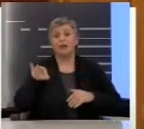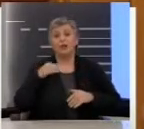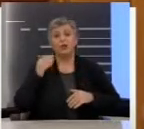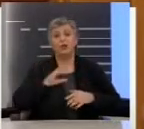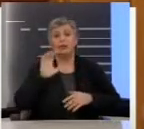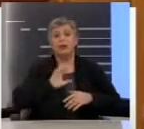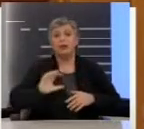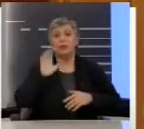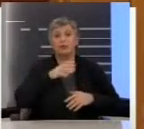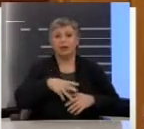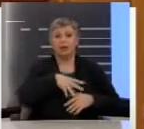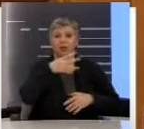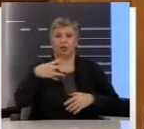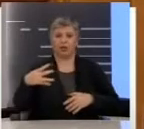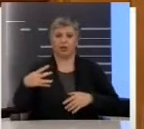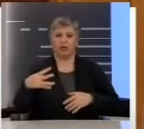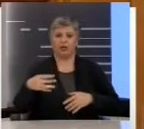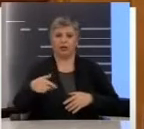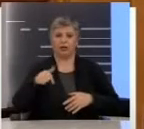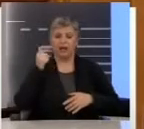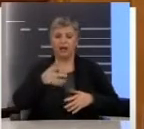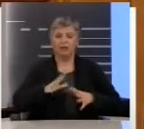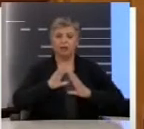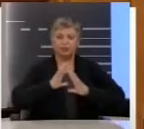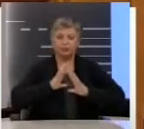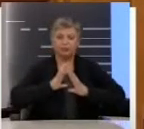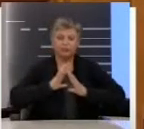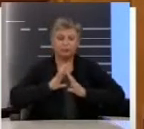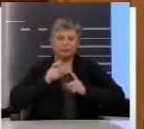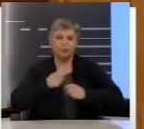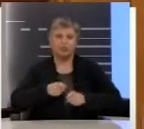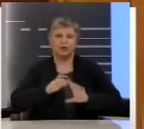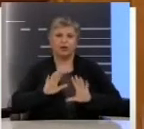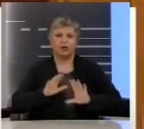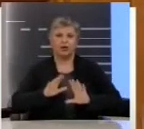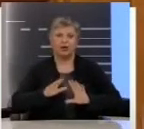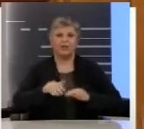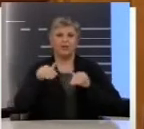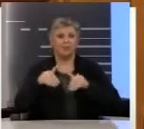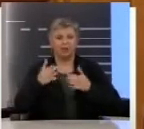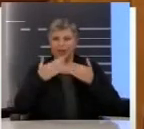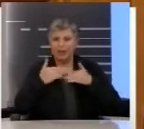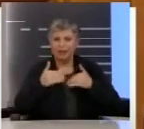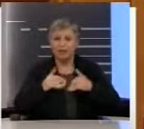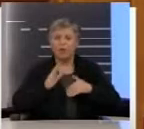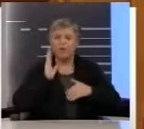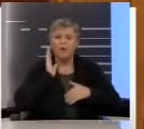κοινικό απέναντι πρώτα απ' όλα σε αυτούς τους ανθρώπους. Πείτε μας ό,τι θέλετε. Κάντε